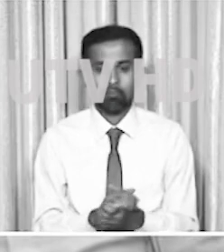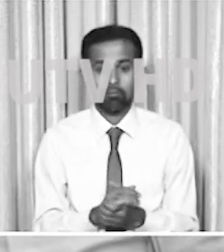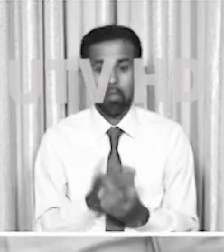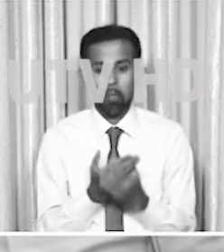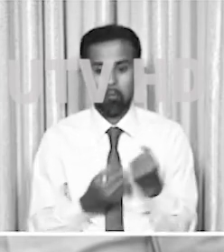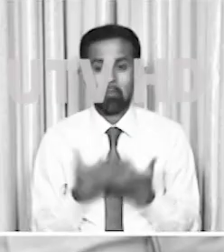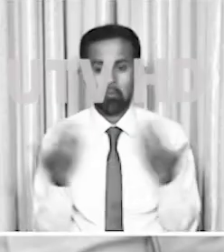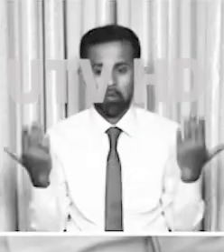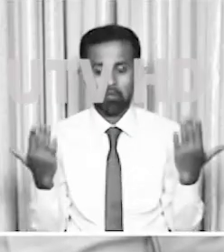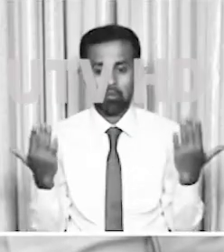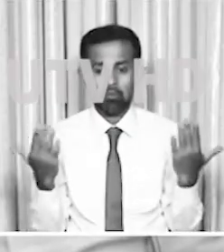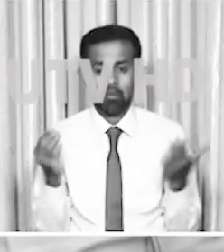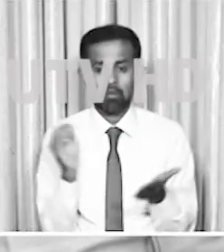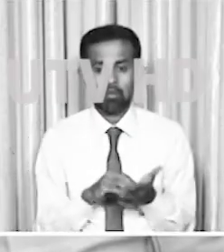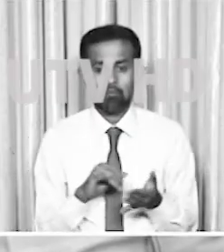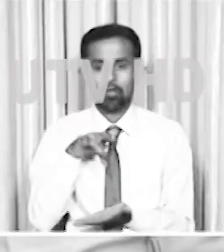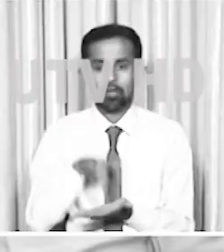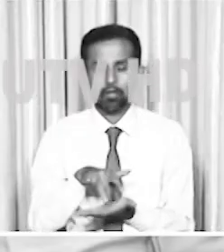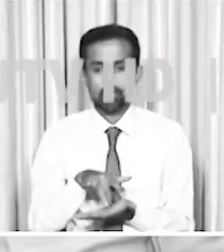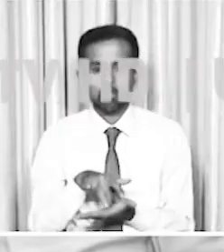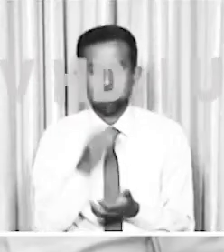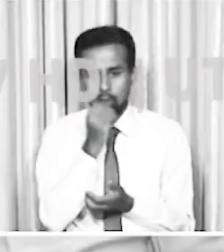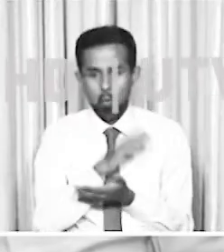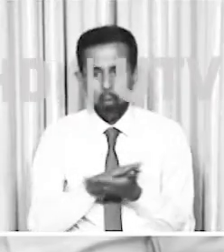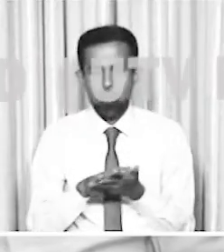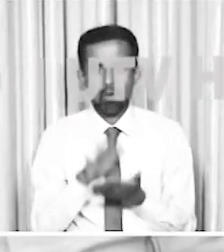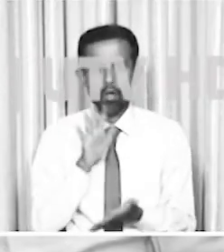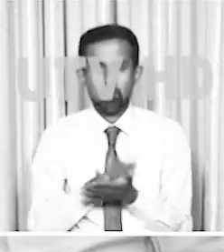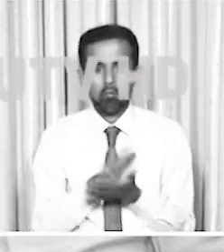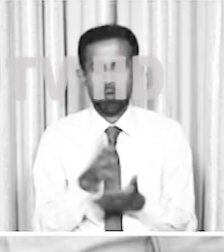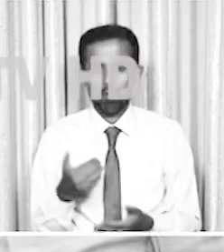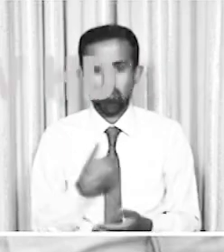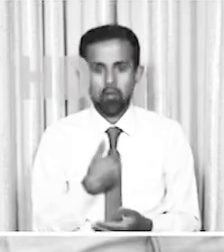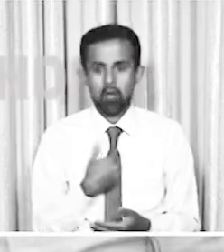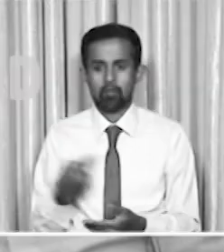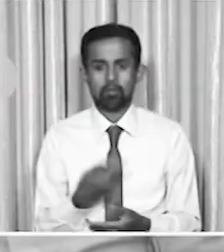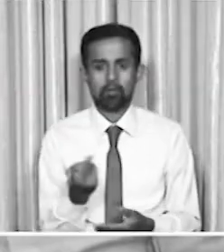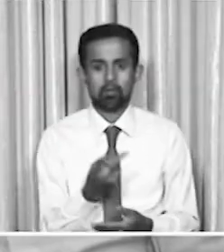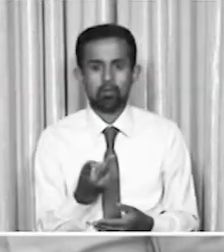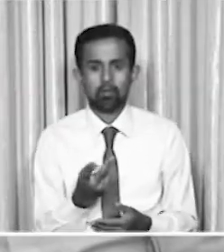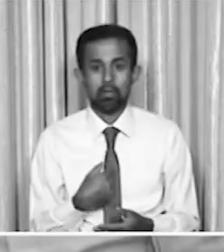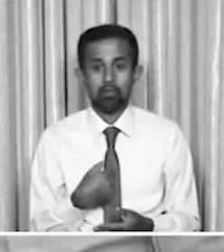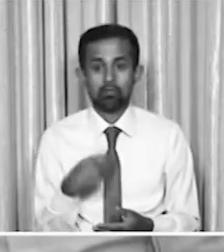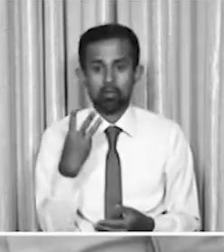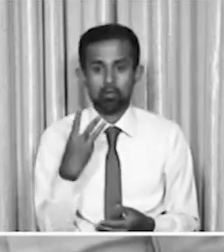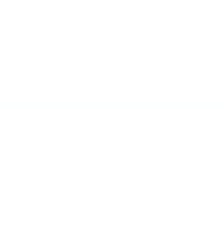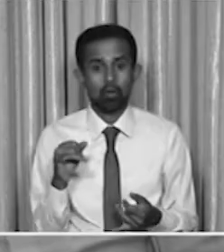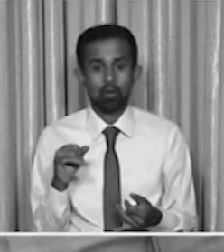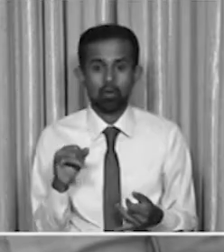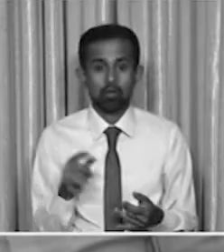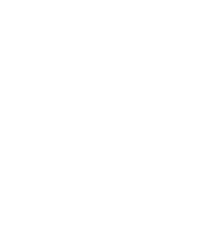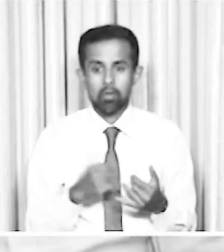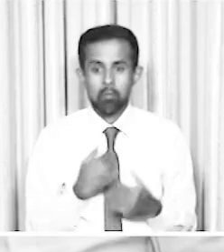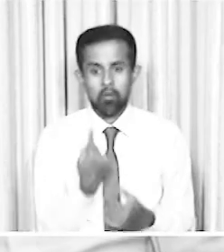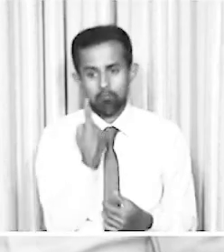ජාතිවාදී පත්තරේ තමයි දාලා තිබුණේ සුරිච් නගරේ හෝටලයක සාදයක් පවත්වලා කියලා මායි හෙක්ටප් වයි මන්තුමයි. මන් 3 වෙනිදා සුරිච් නගරේ හිටියා. හැබැයි